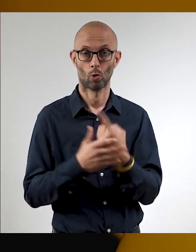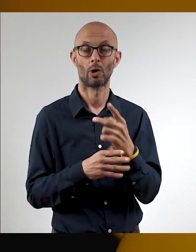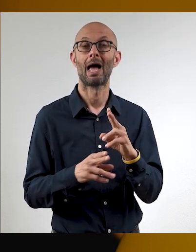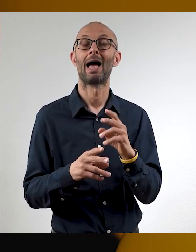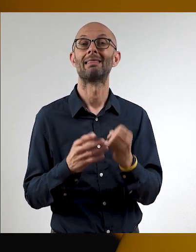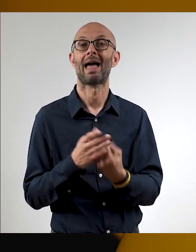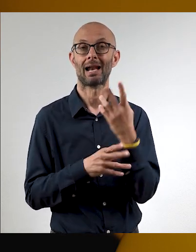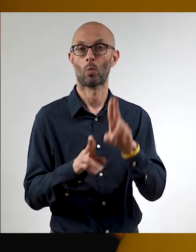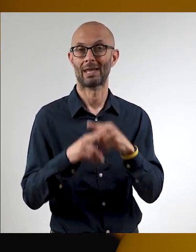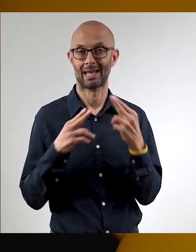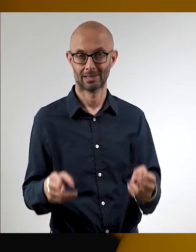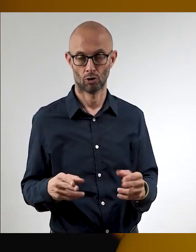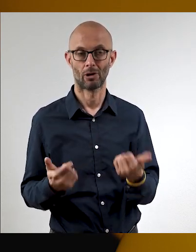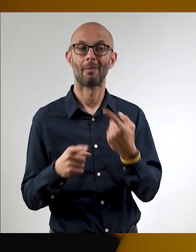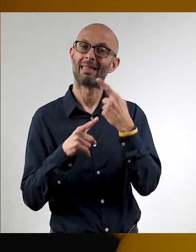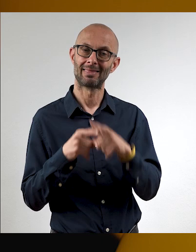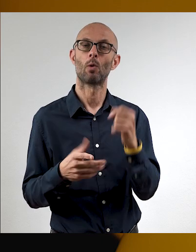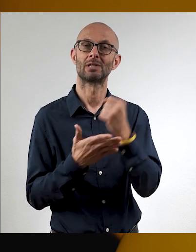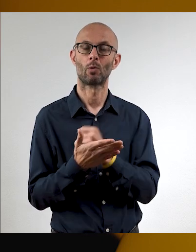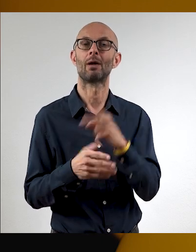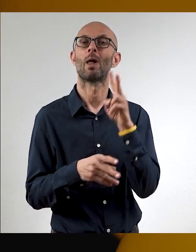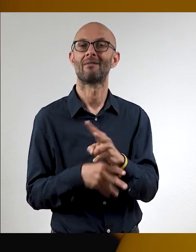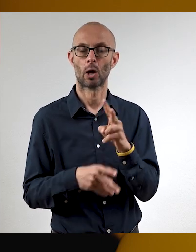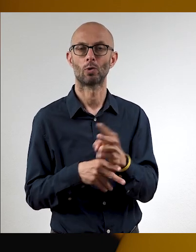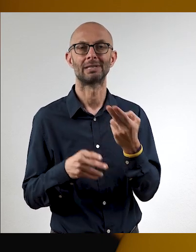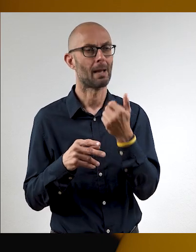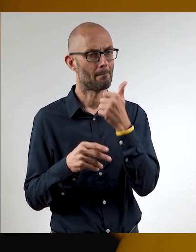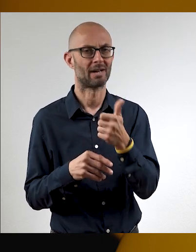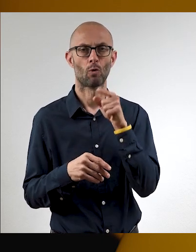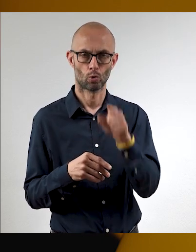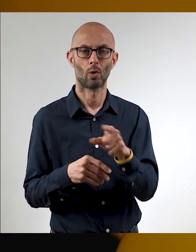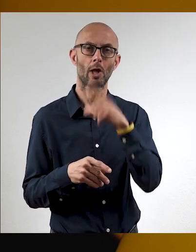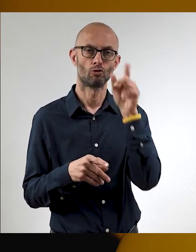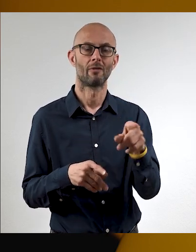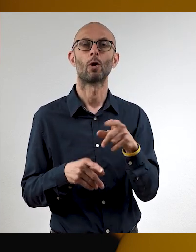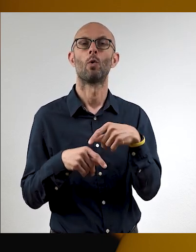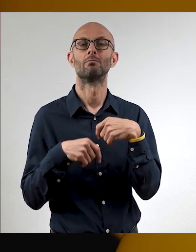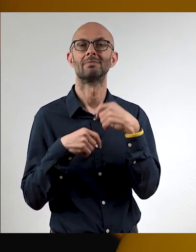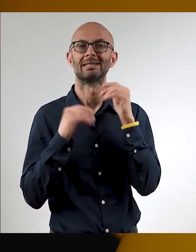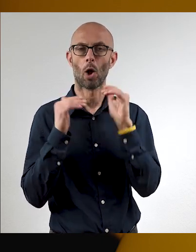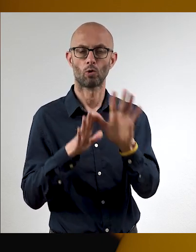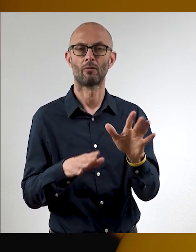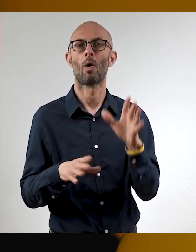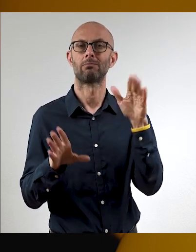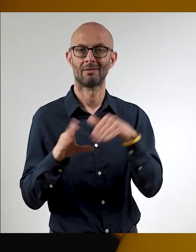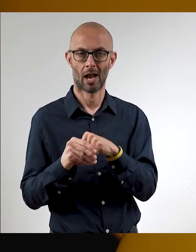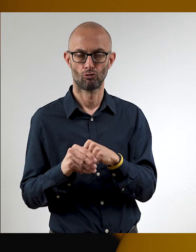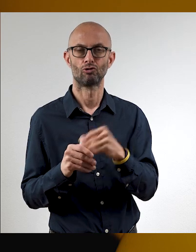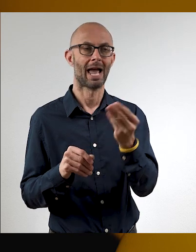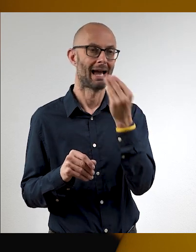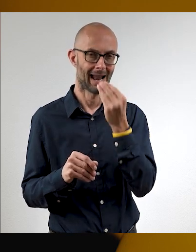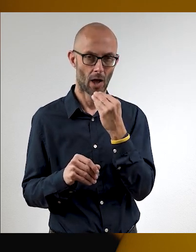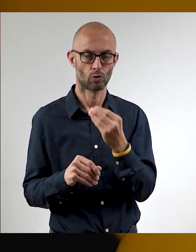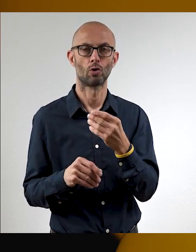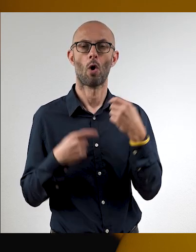naravne nesreče, recimo, je pa del zagotavljanja varnosti najprej to, da človeku zagotovimo bivališče,